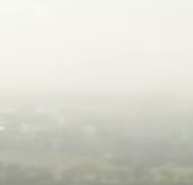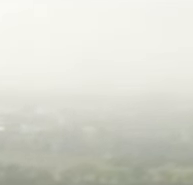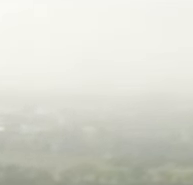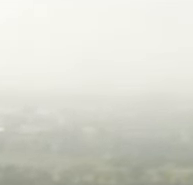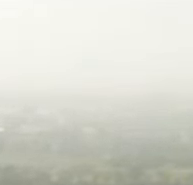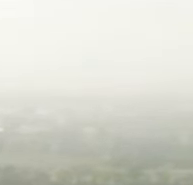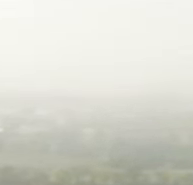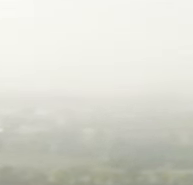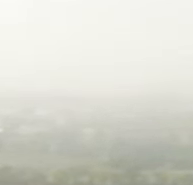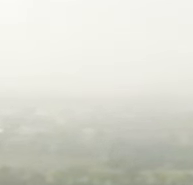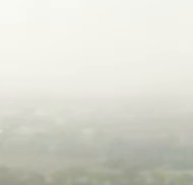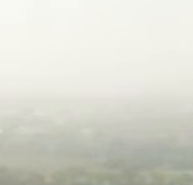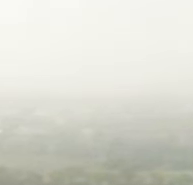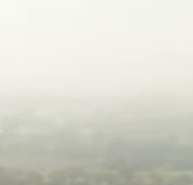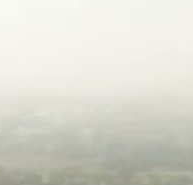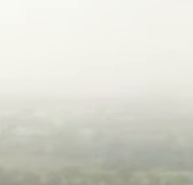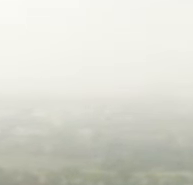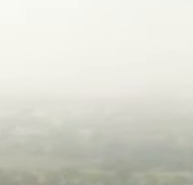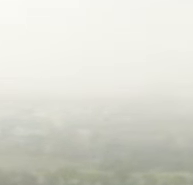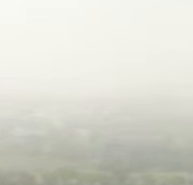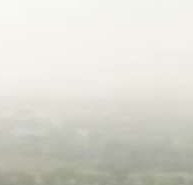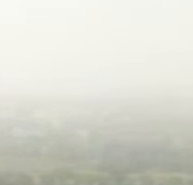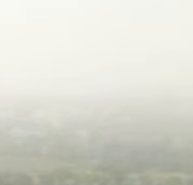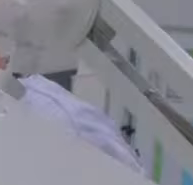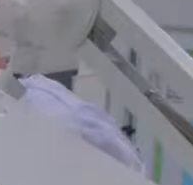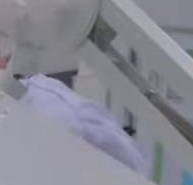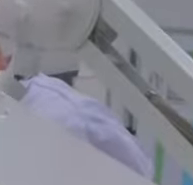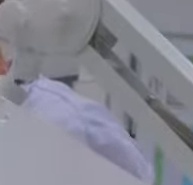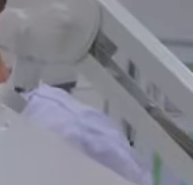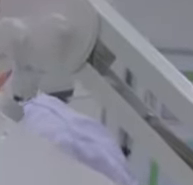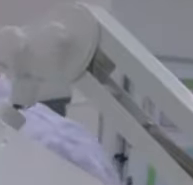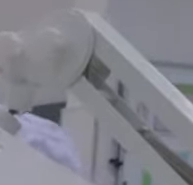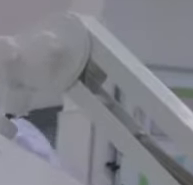Auch in Auschwitz arbeitet man daran, Erinnerungen zu bewahren.